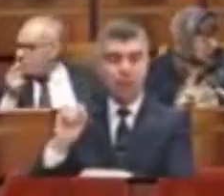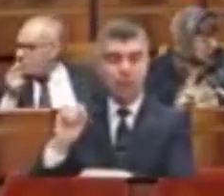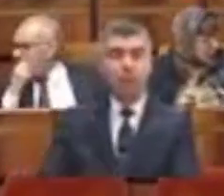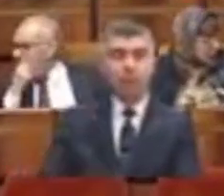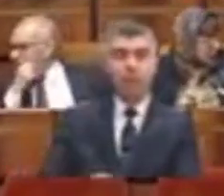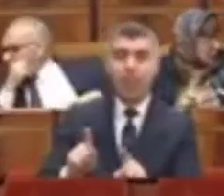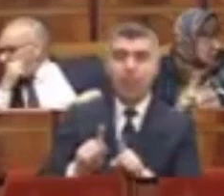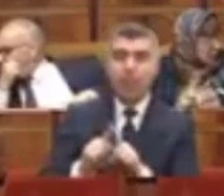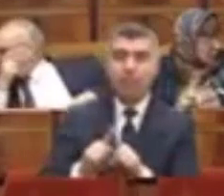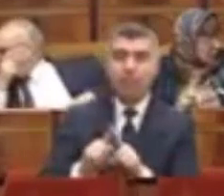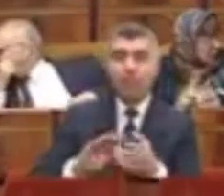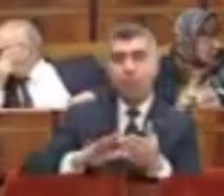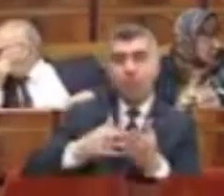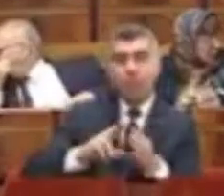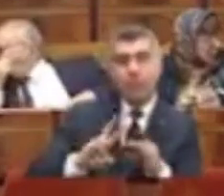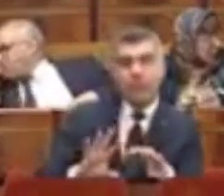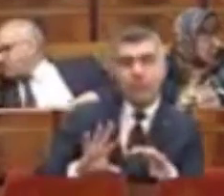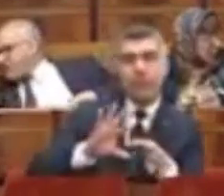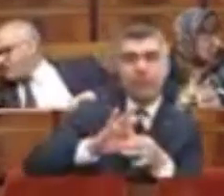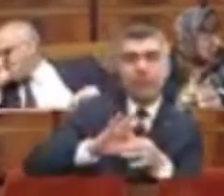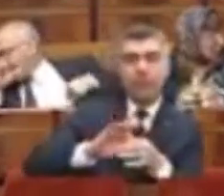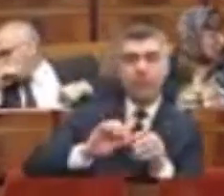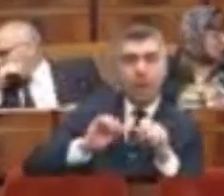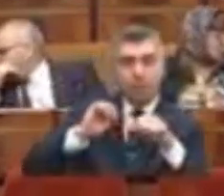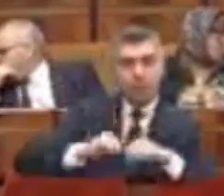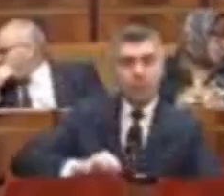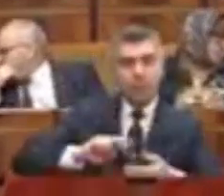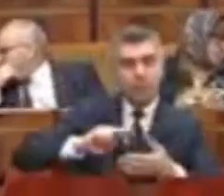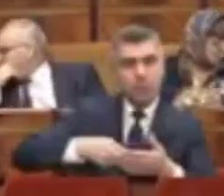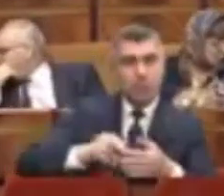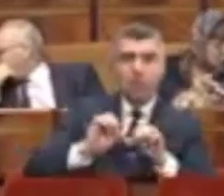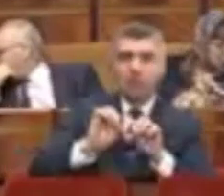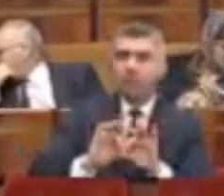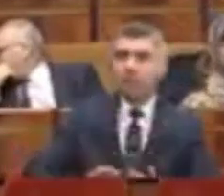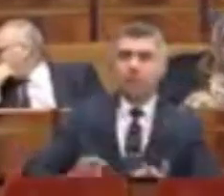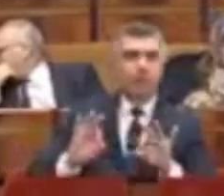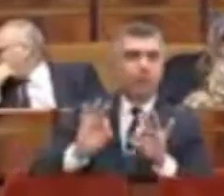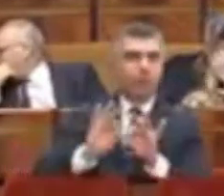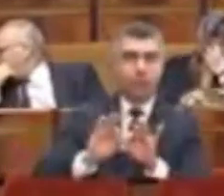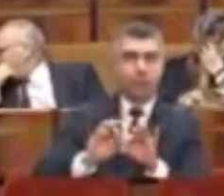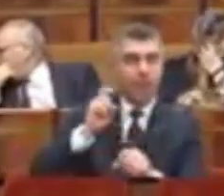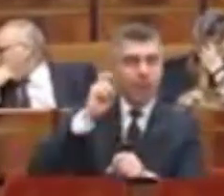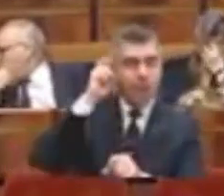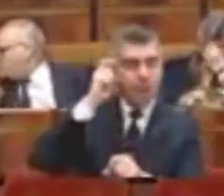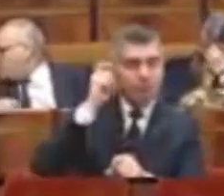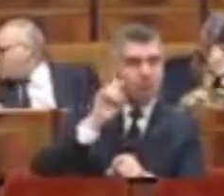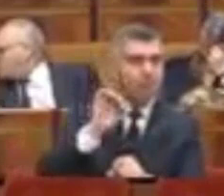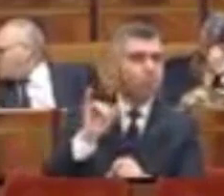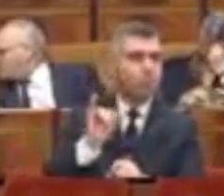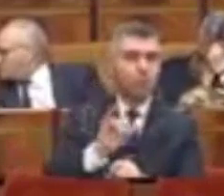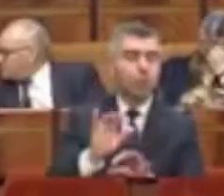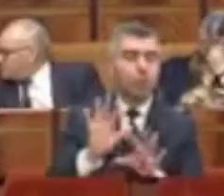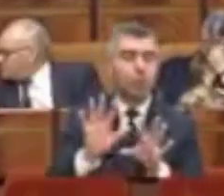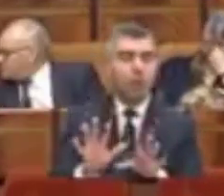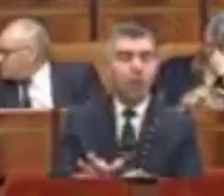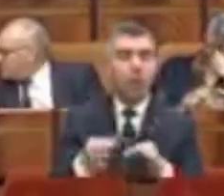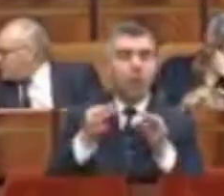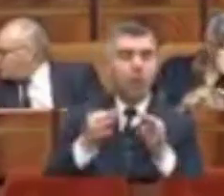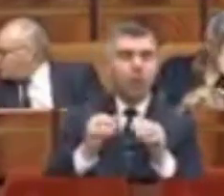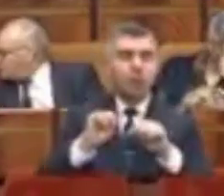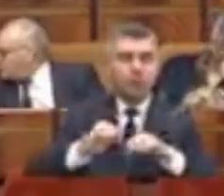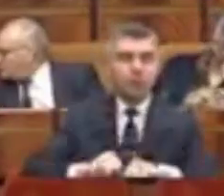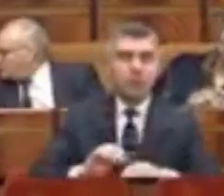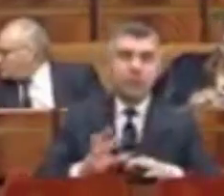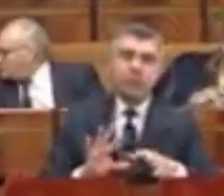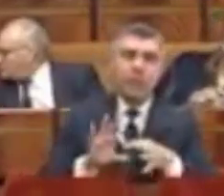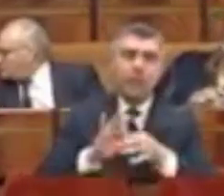مع كامل الأسف هذه الاتفاقيات لم تفعل السيد الوزير، إذا خصكم تفكروا في الطريقة باش يمكن لكم تفعلوا هذه